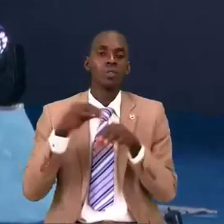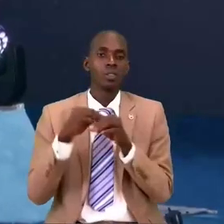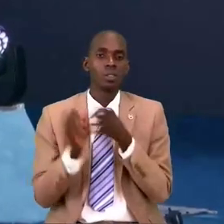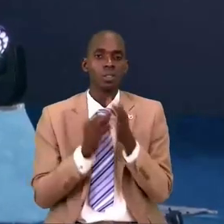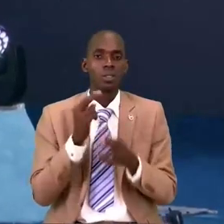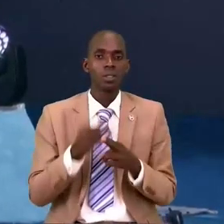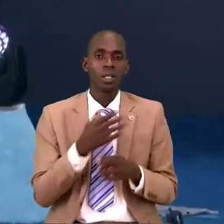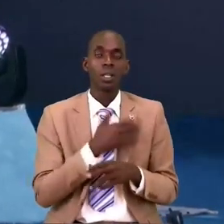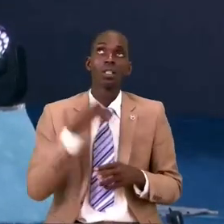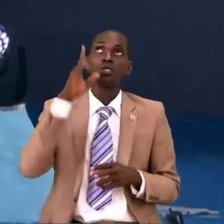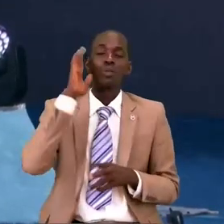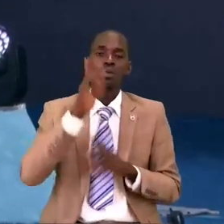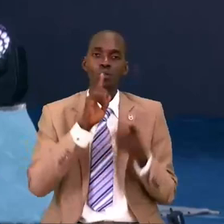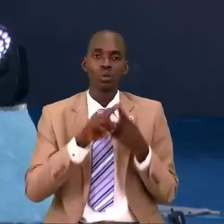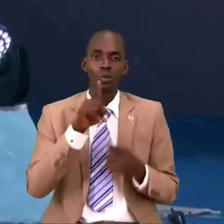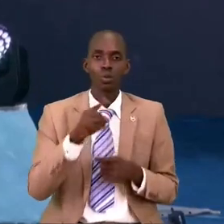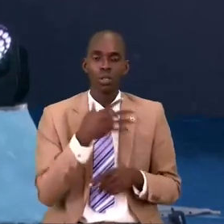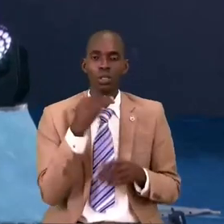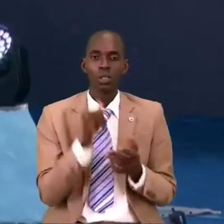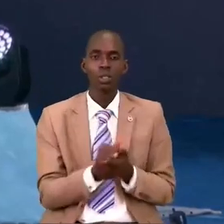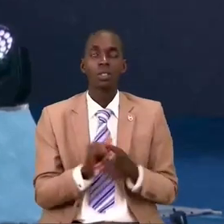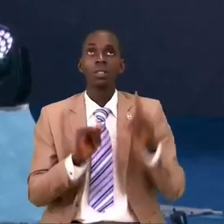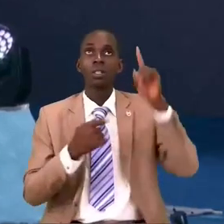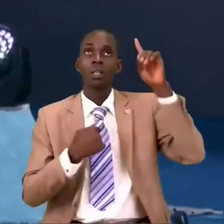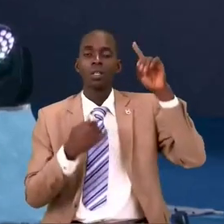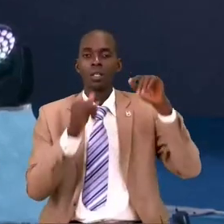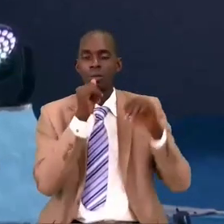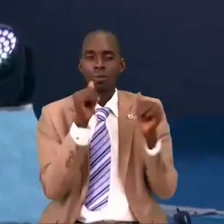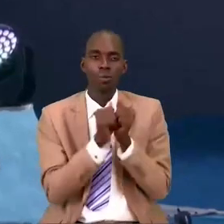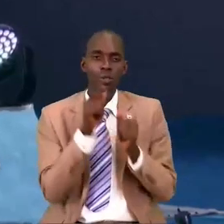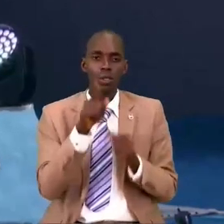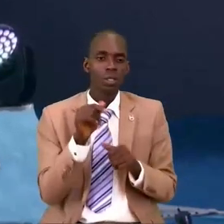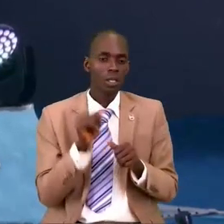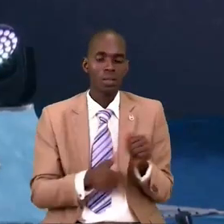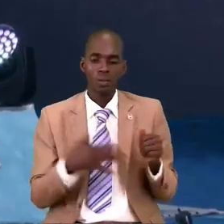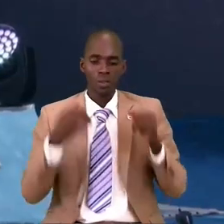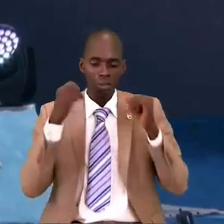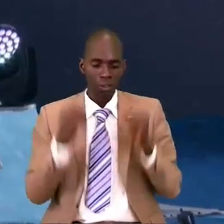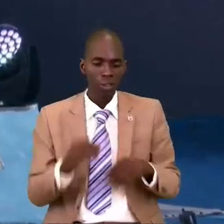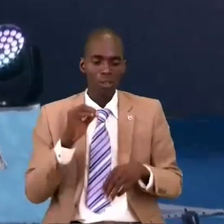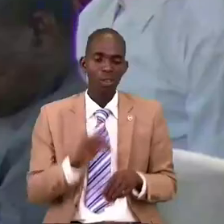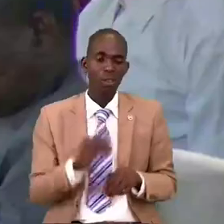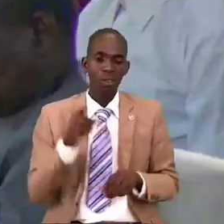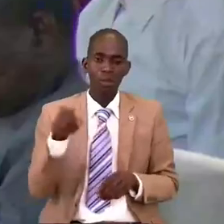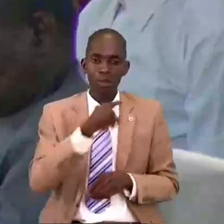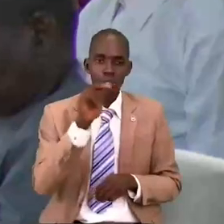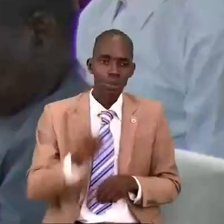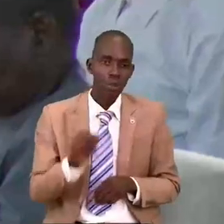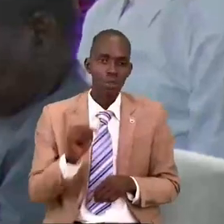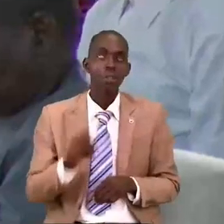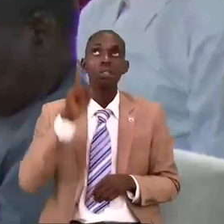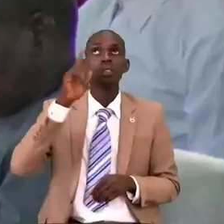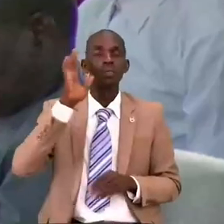tu as besoin, toute la grâce dont tu as besoin, je te la donnerai. Je suis avec toi partout où tu